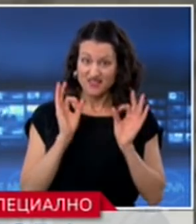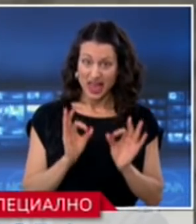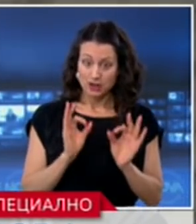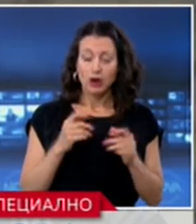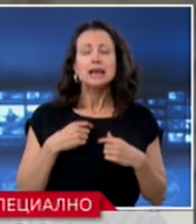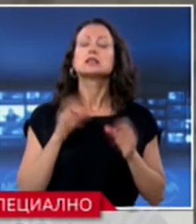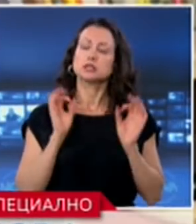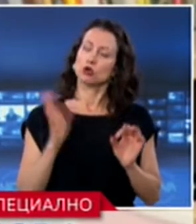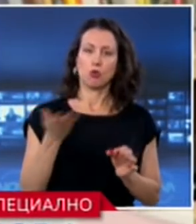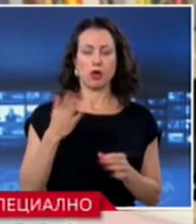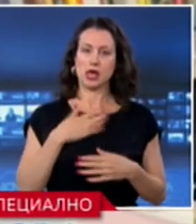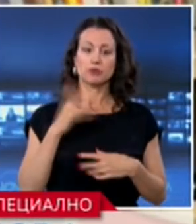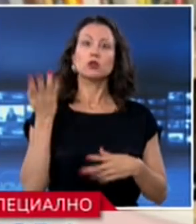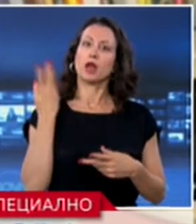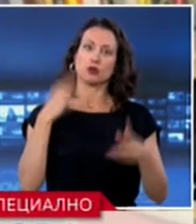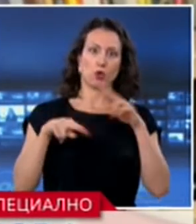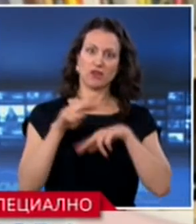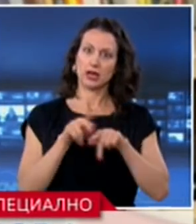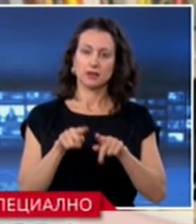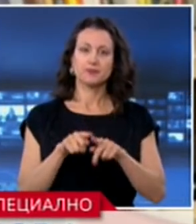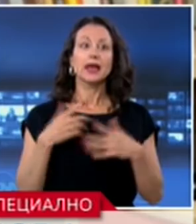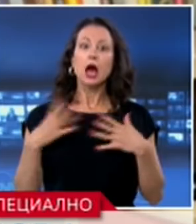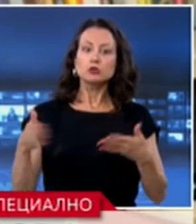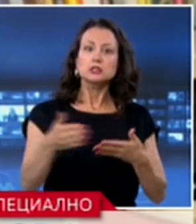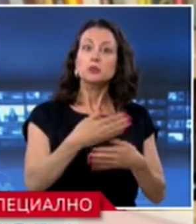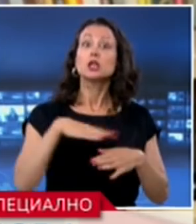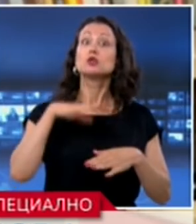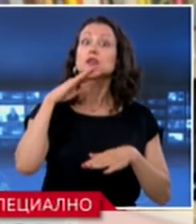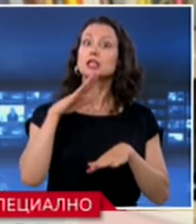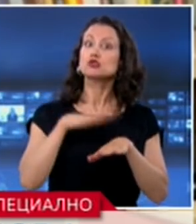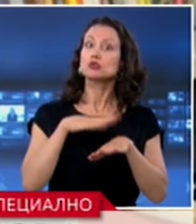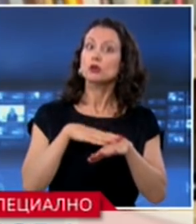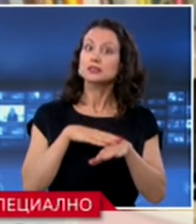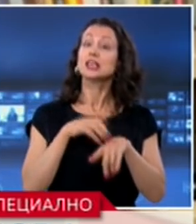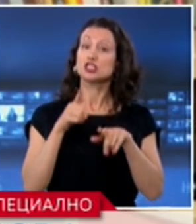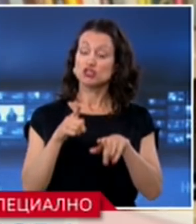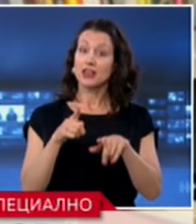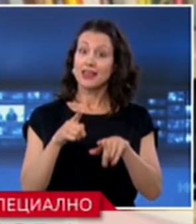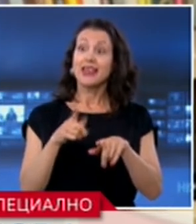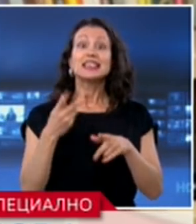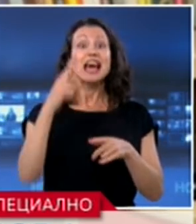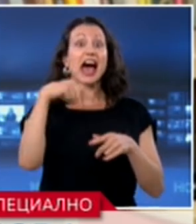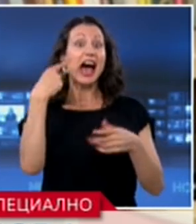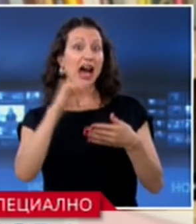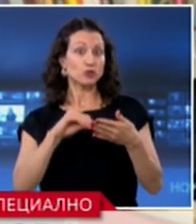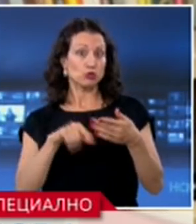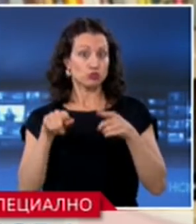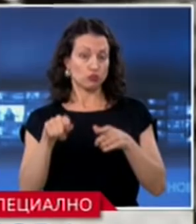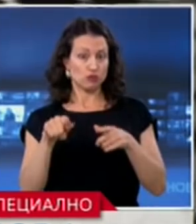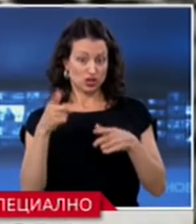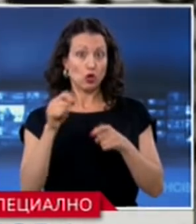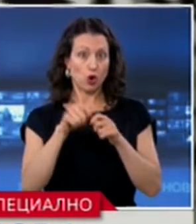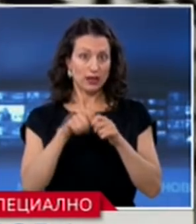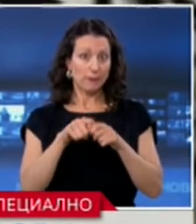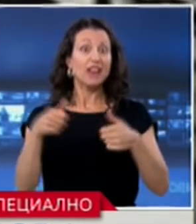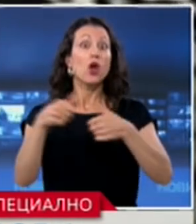за някой съм проверил вече. Ако се съберат достатъчно доказателства за съпричастността и авторството на Лещарски